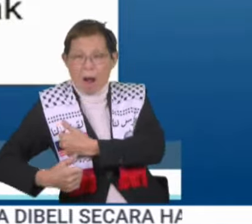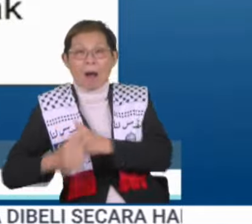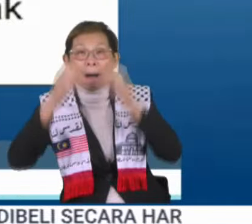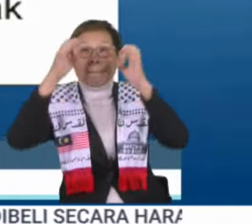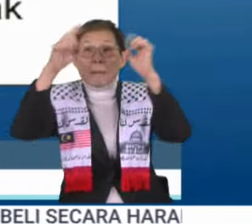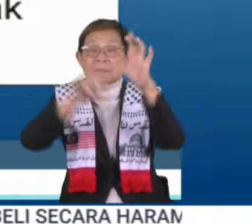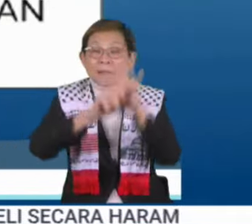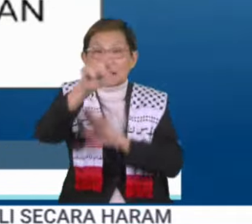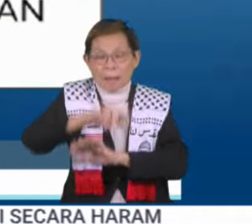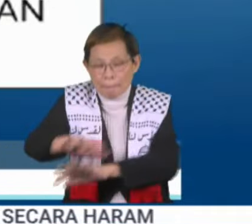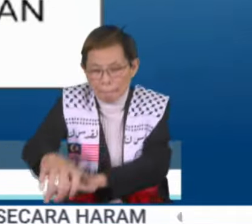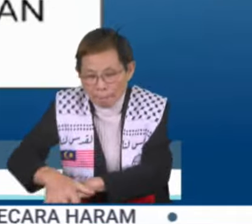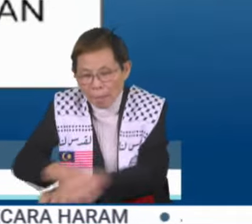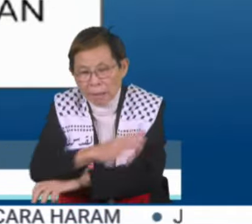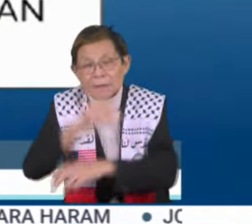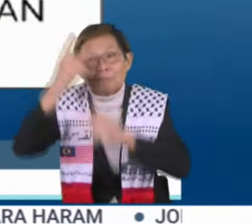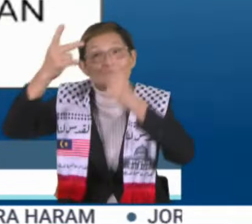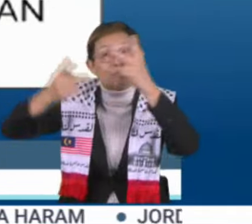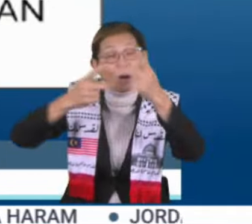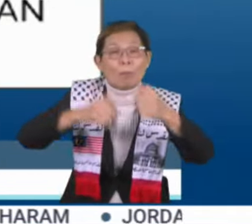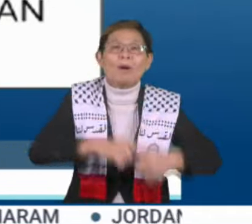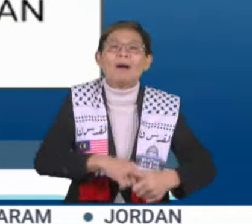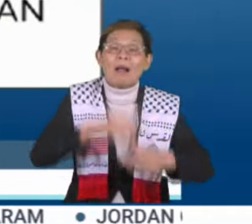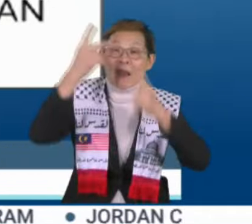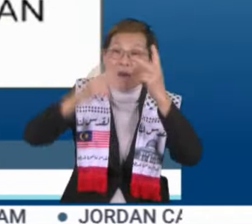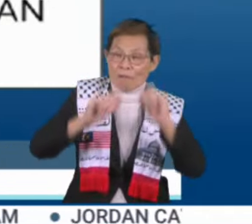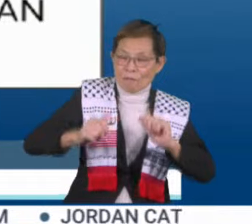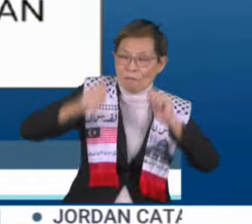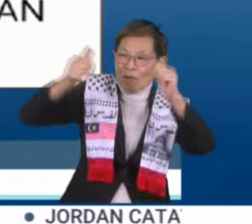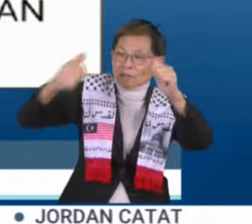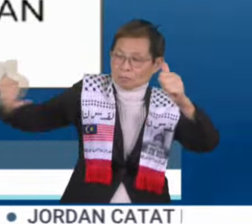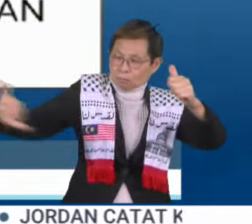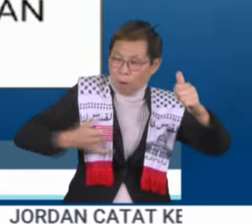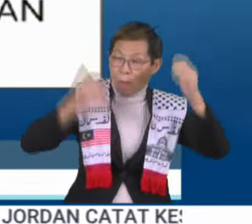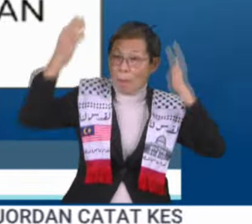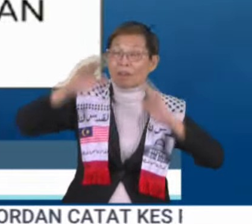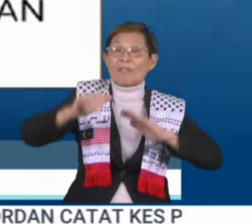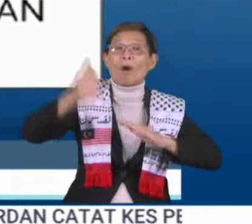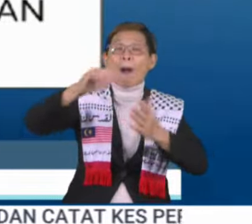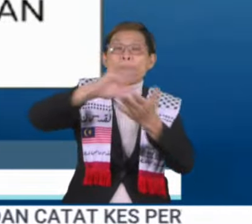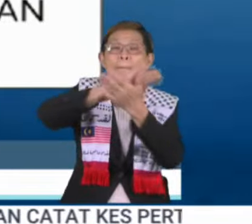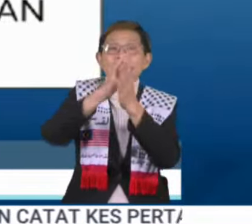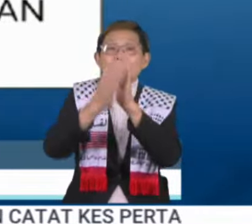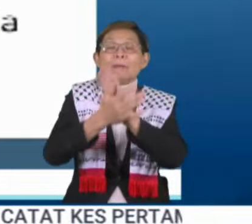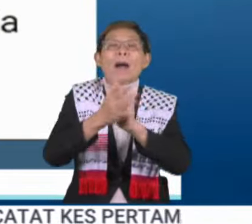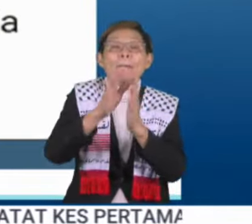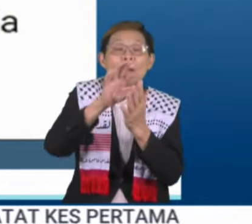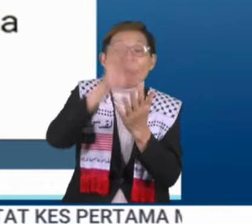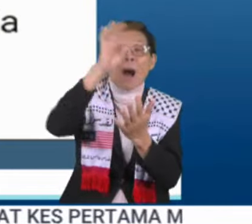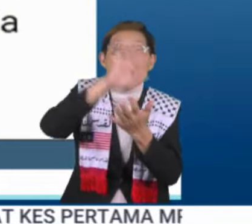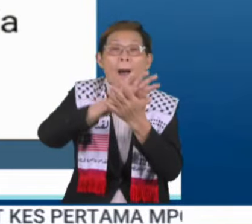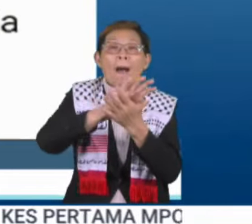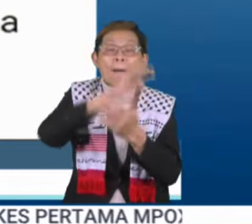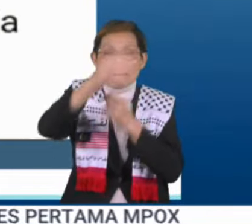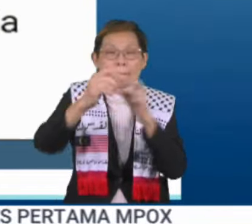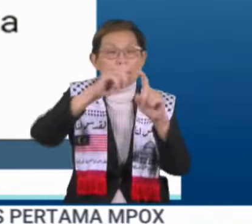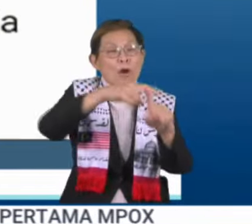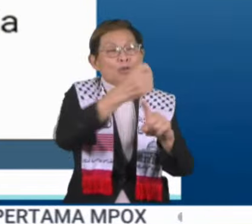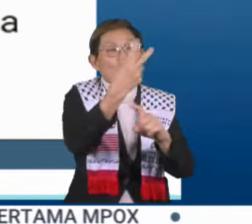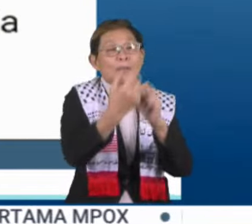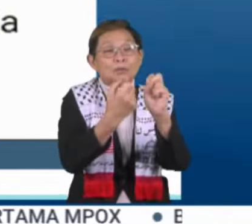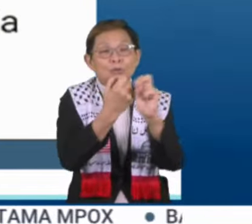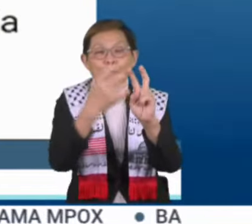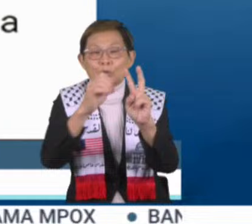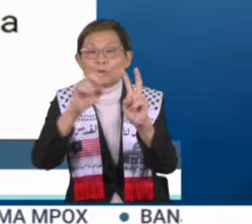tinggi, pertanian dan pelancongan. Ini lawatan pertama Sikorski ke Malaysia sejak pelantikannya pada Disember 2023.